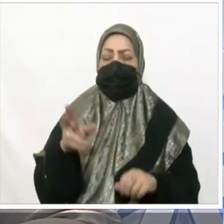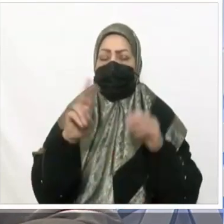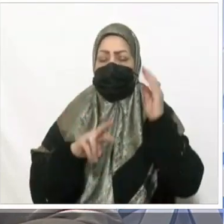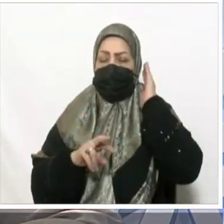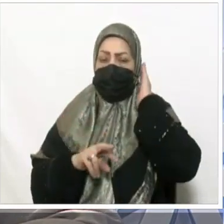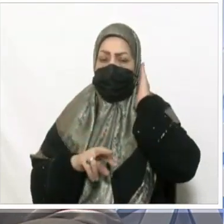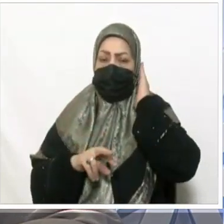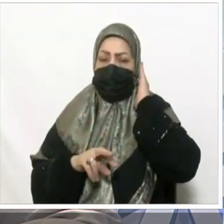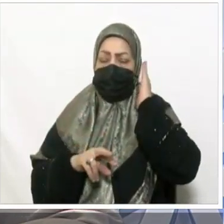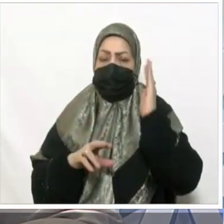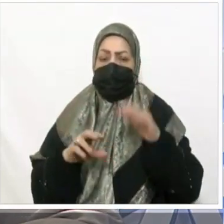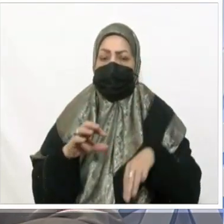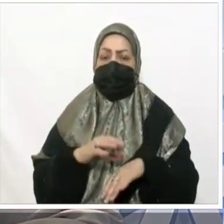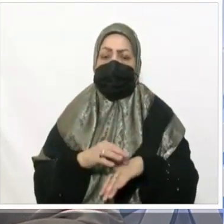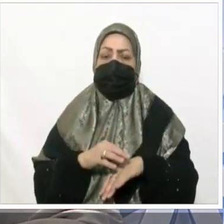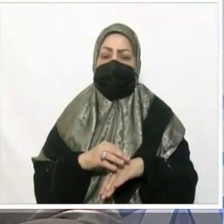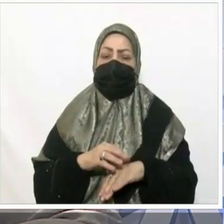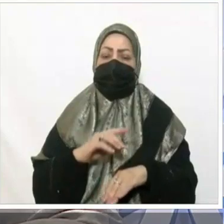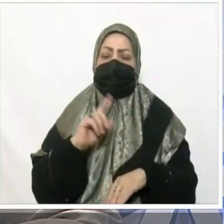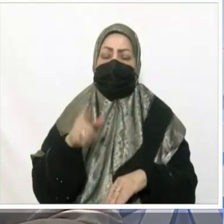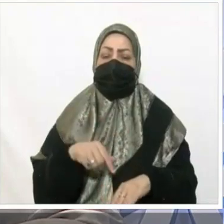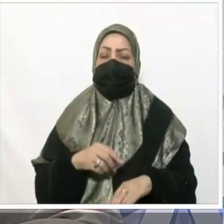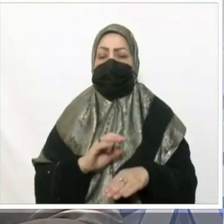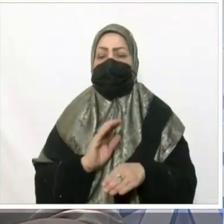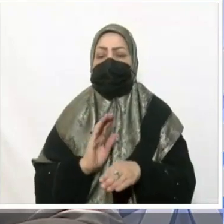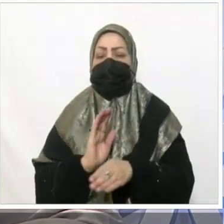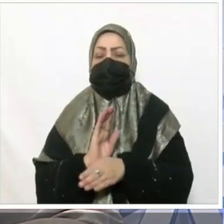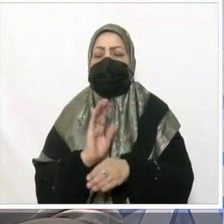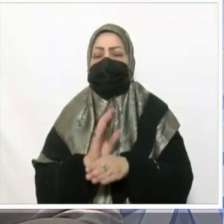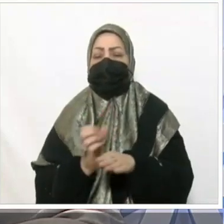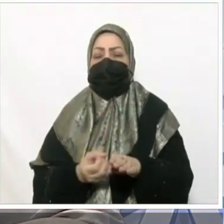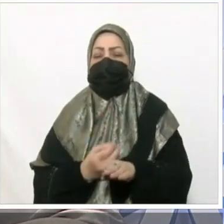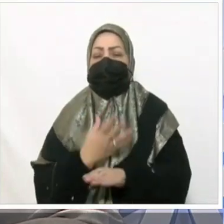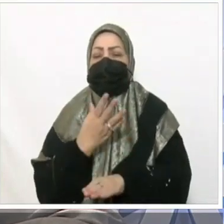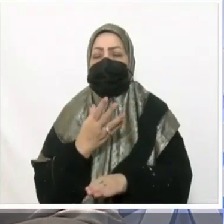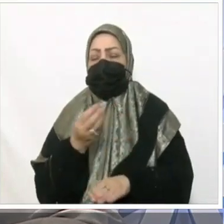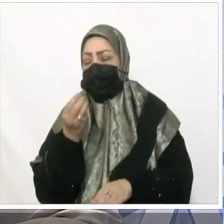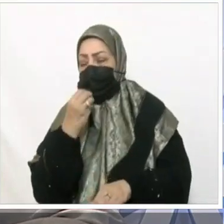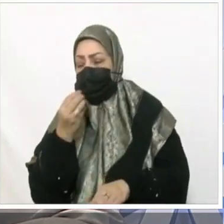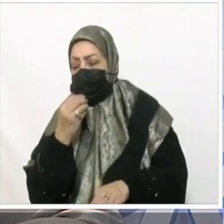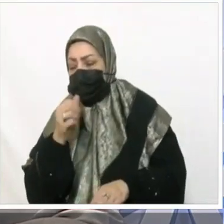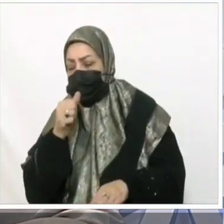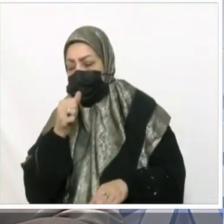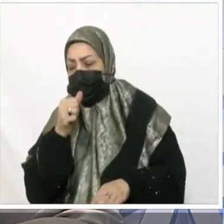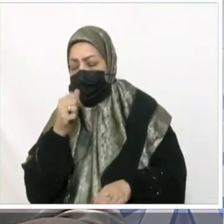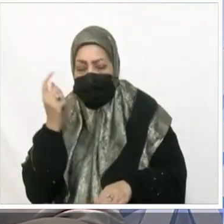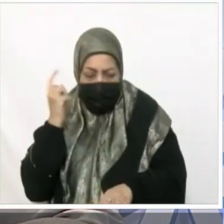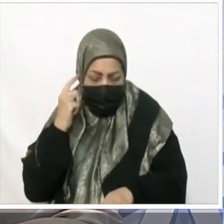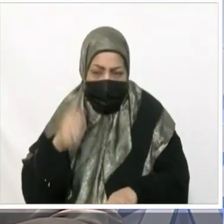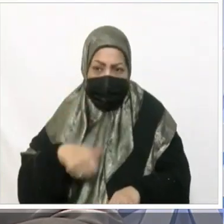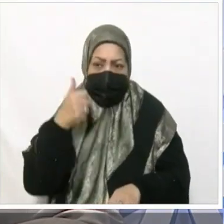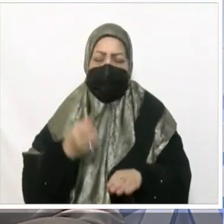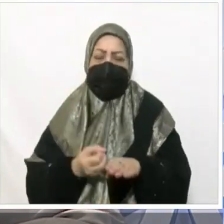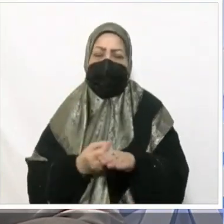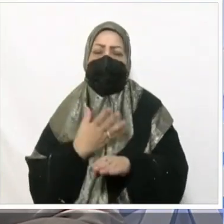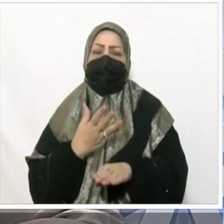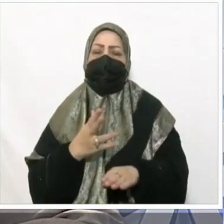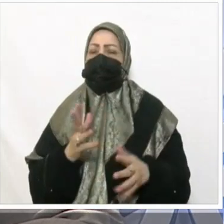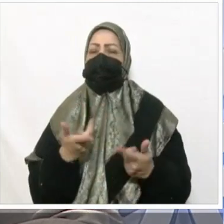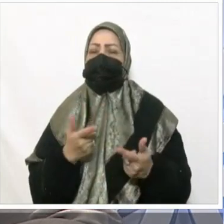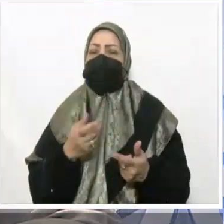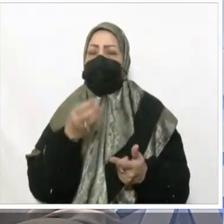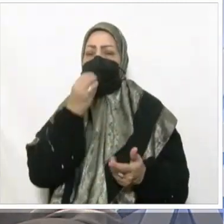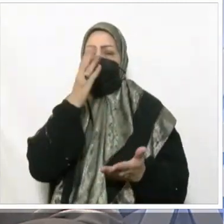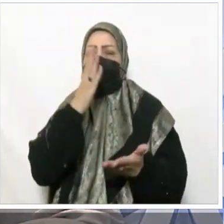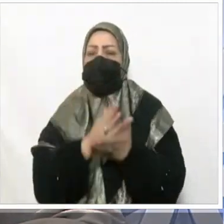كان يأكل أو يشرب ثم سمع الأذان، أذان الفجر الصادق اللي هو الأذان الثاني في المناطق